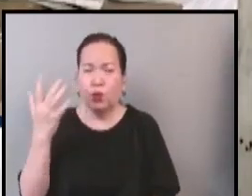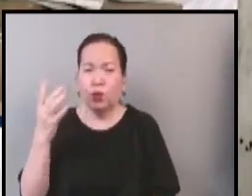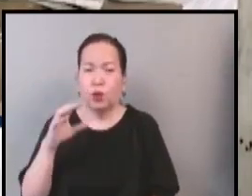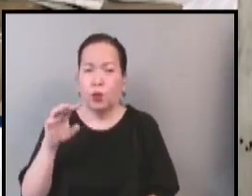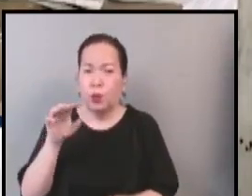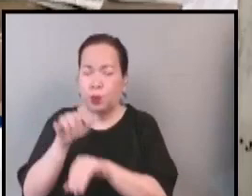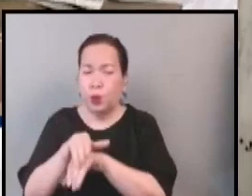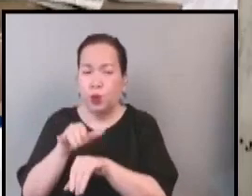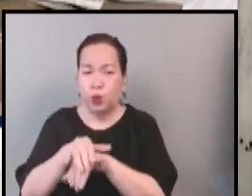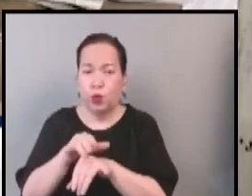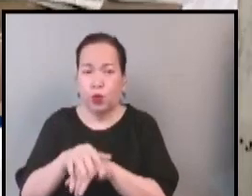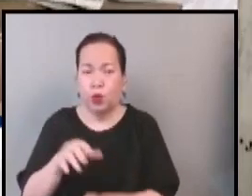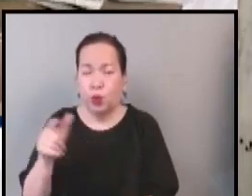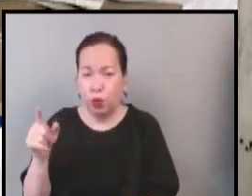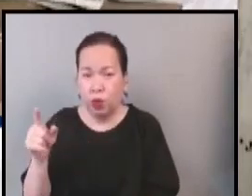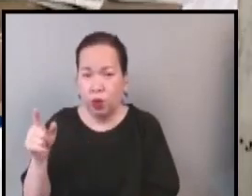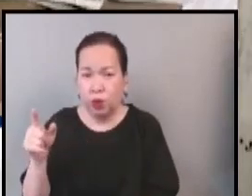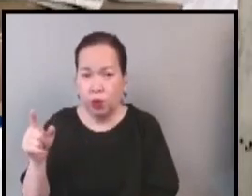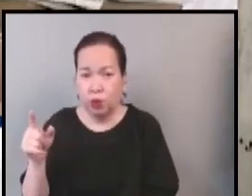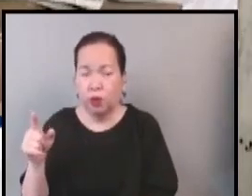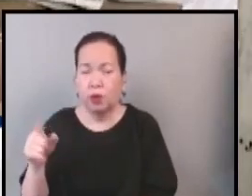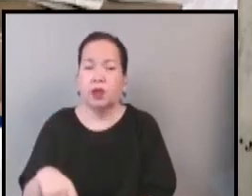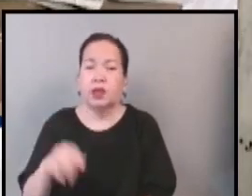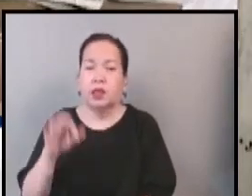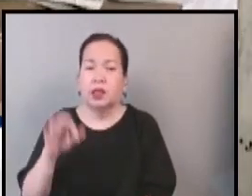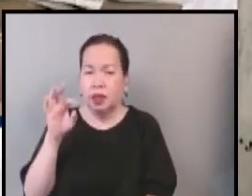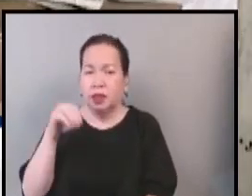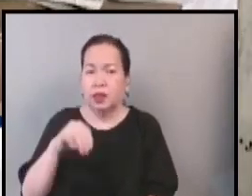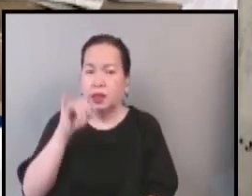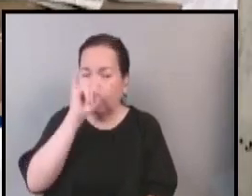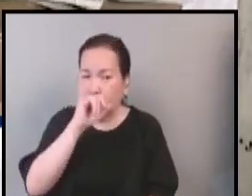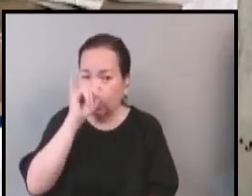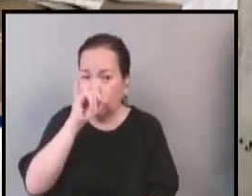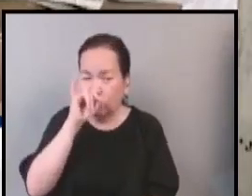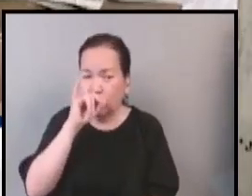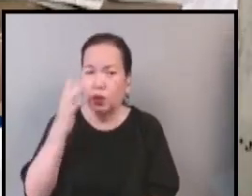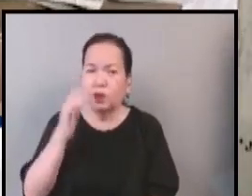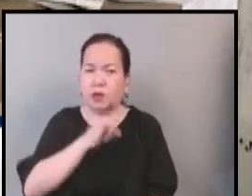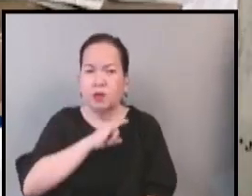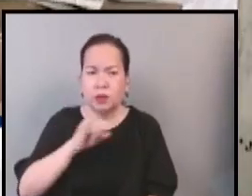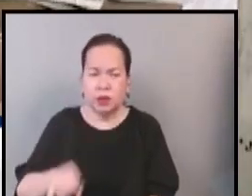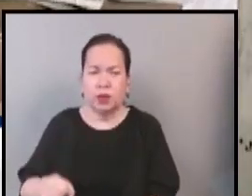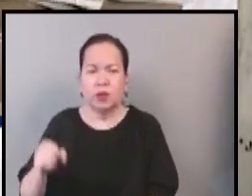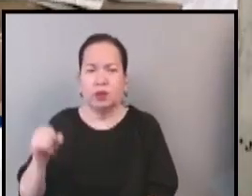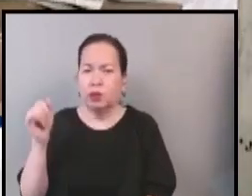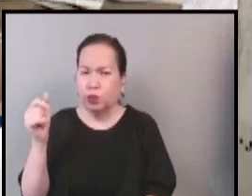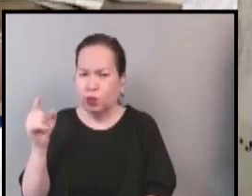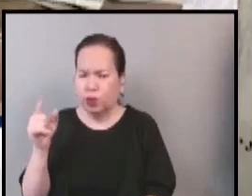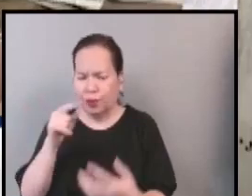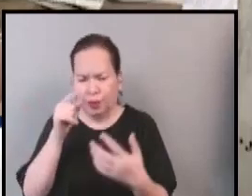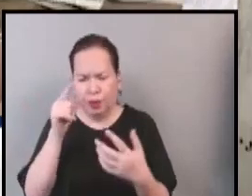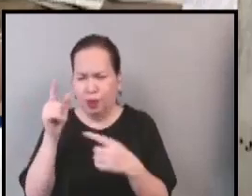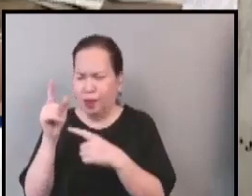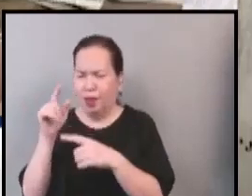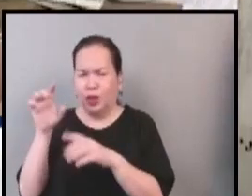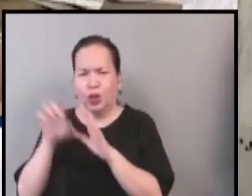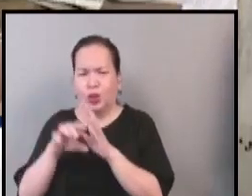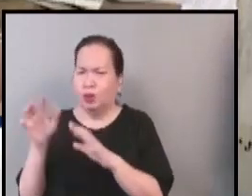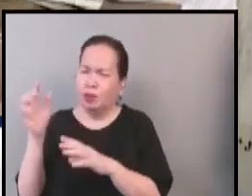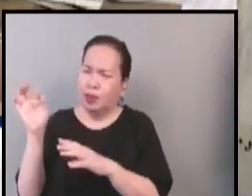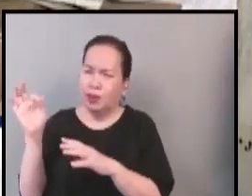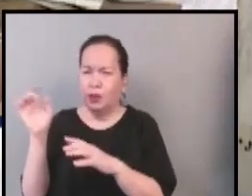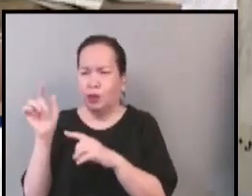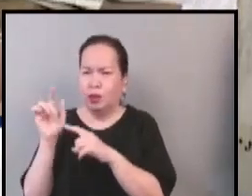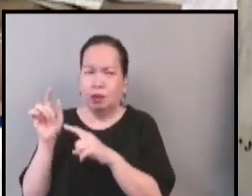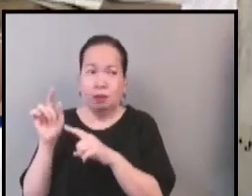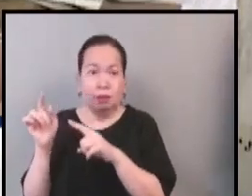sa Iloilo at ganun din sa Isabela, 21 pesos. So napakalayo dun sa binabanggit ng traders na umaabot na